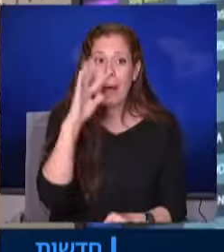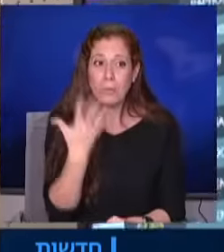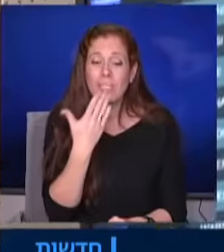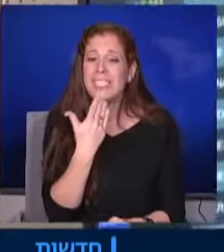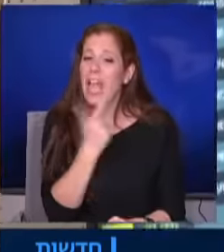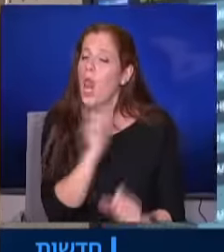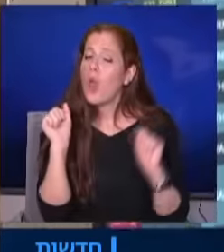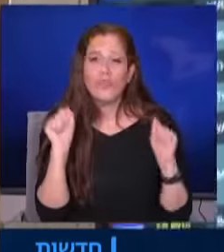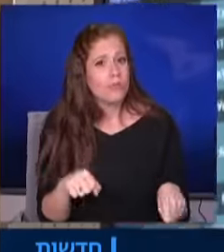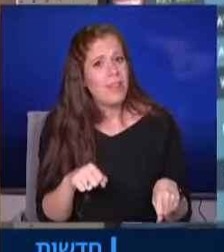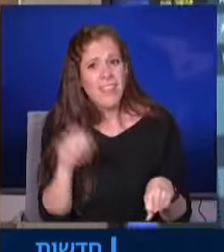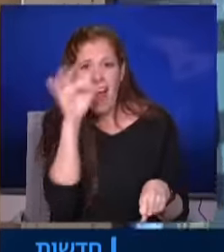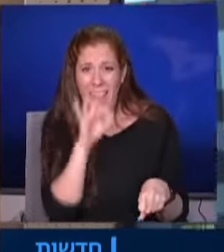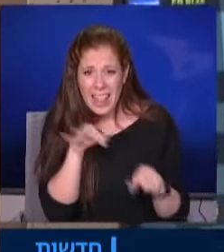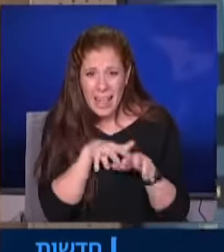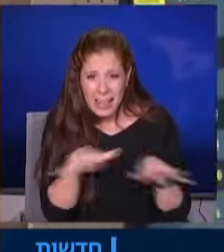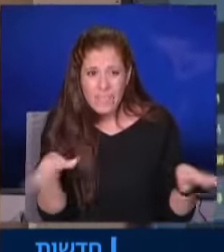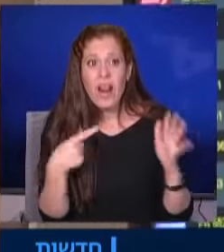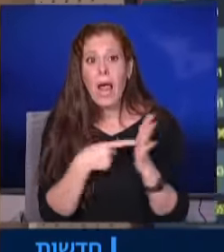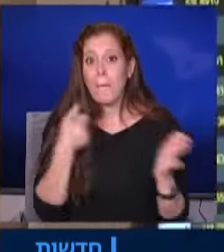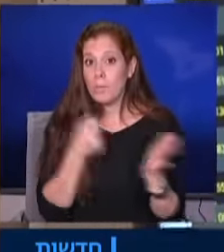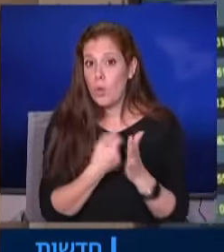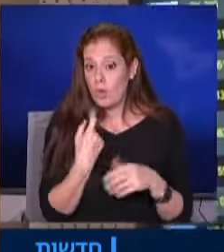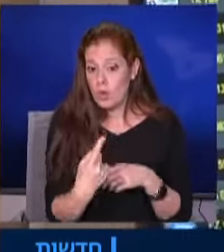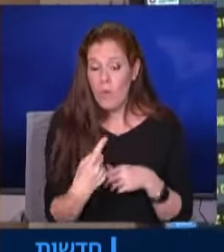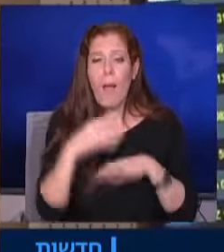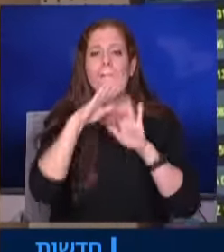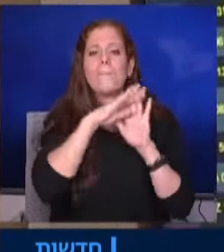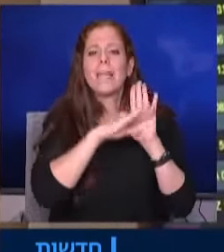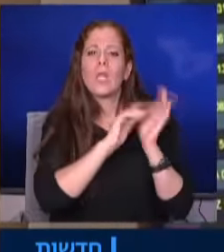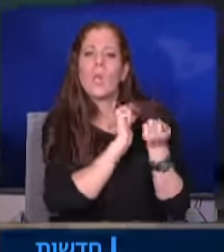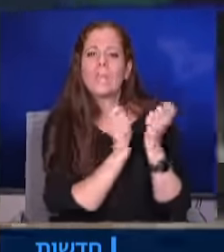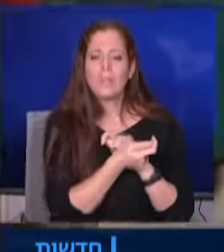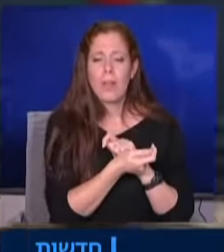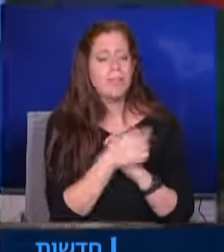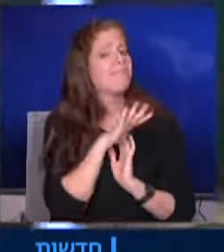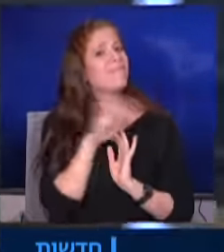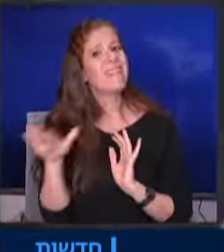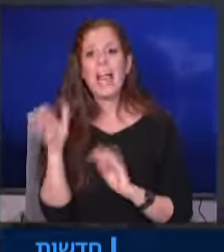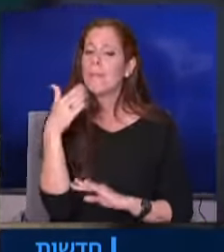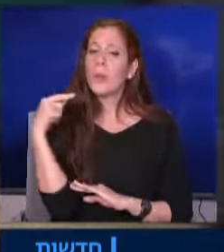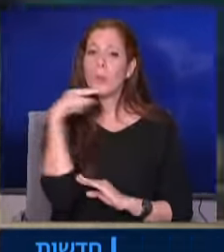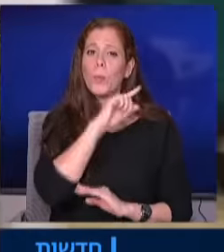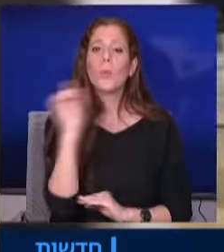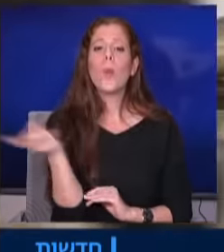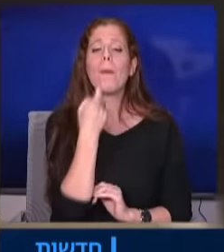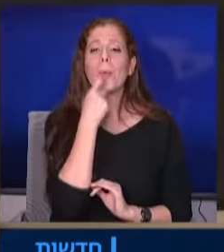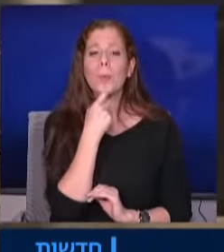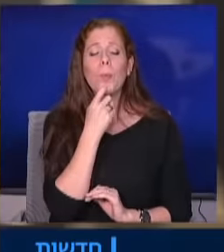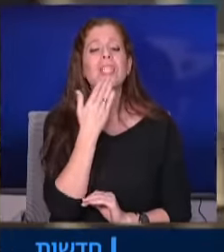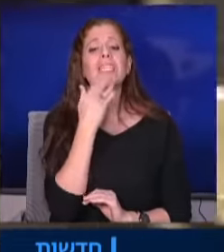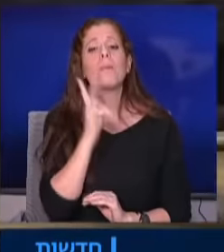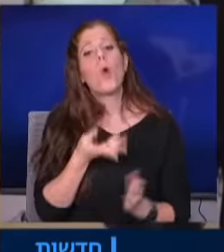הנגיף. לכן מסוף השבוע הזה המדיניות משתנה. בעולם אין יותר מדינות אדומות, כולן כתומות. ישראלים יכולים